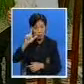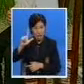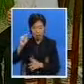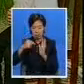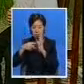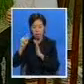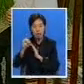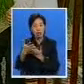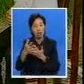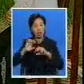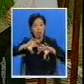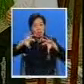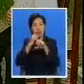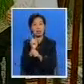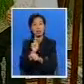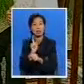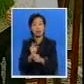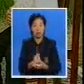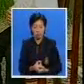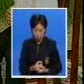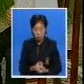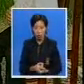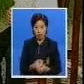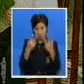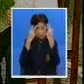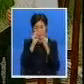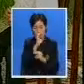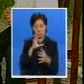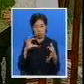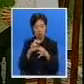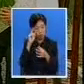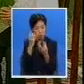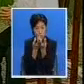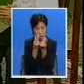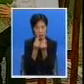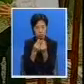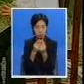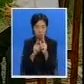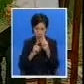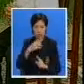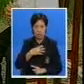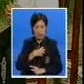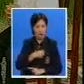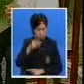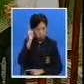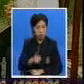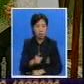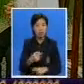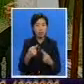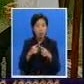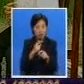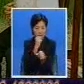ตัวเลขเนี่ยคือเราพยายามให้เป็นตามความเป็นจริง ครับ นะครับทีนี้แน่นอนครับเวลาในการทำงานเนี่ยถูกจำกั